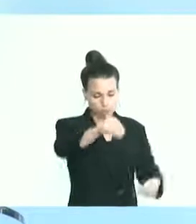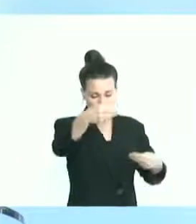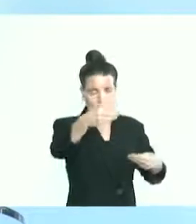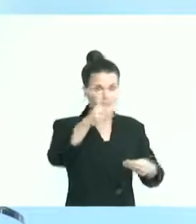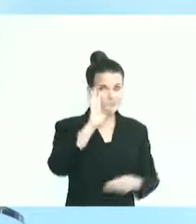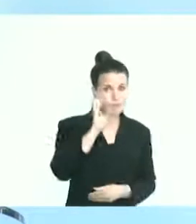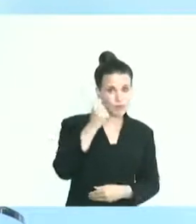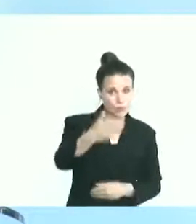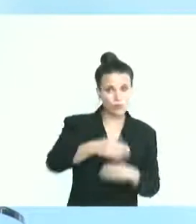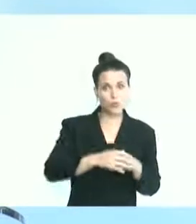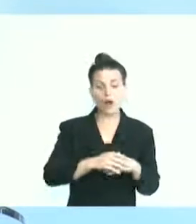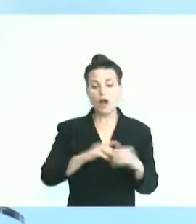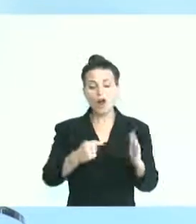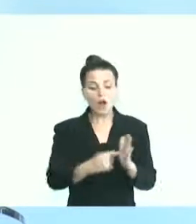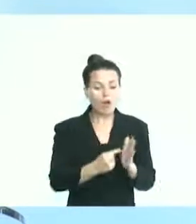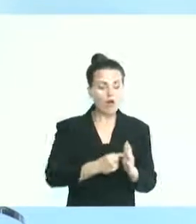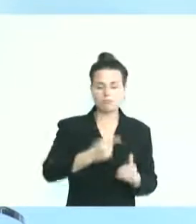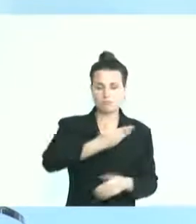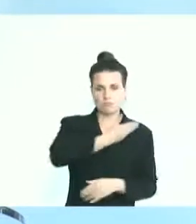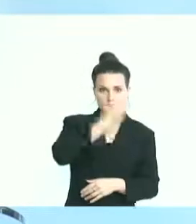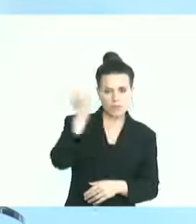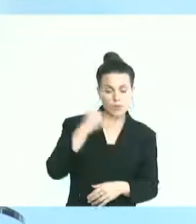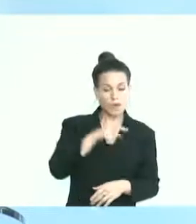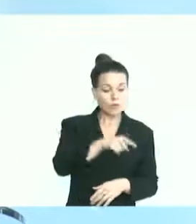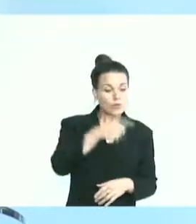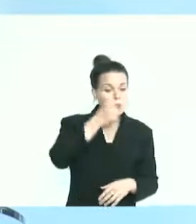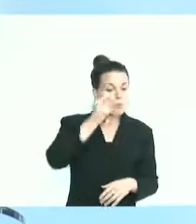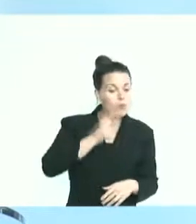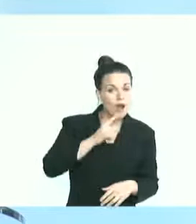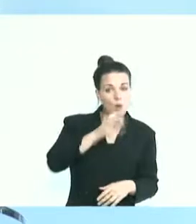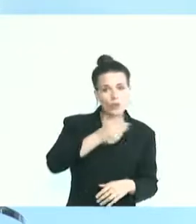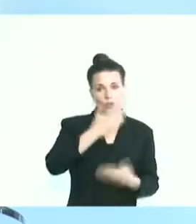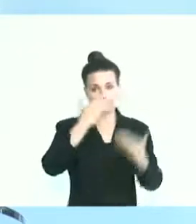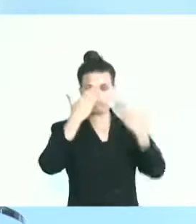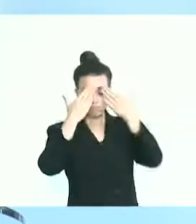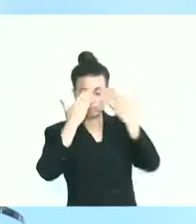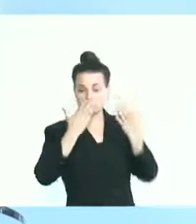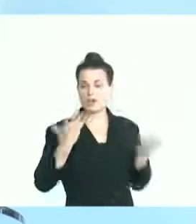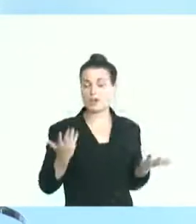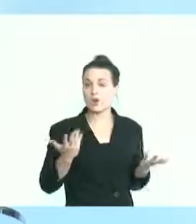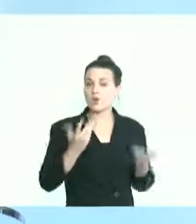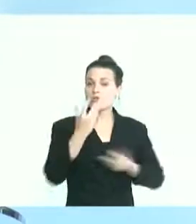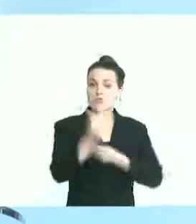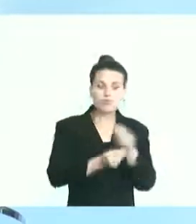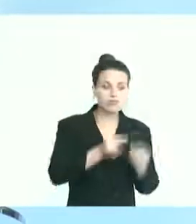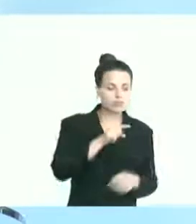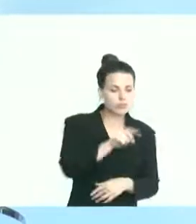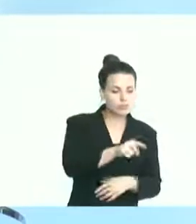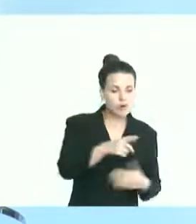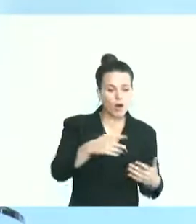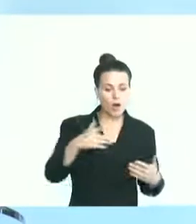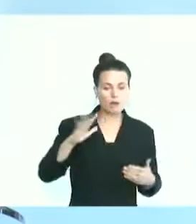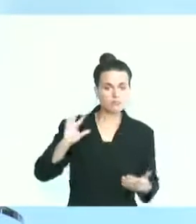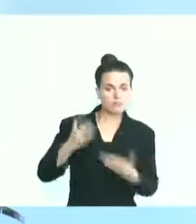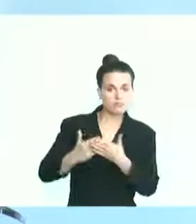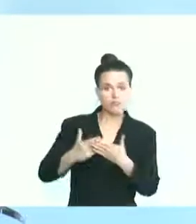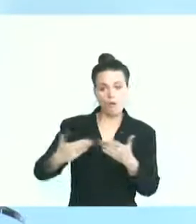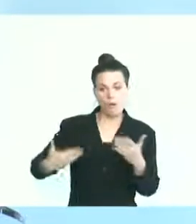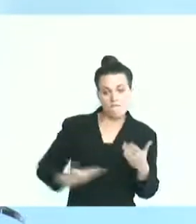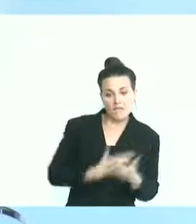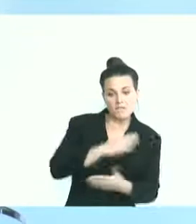vie dans lequel on le fait, on ne regarde pas si on est parent ou pas, on ne regarde pas est-ce qu'il y a eu des blessures, des fêlures, ou est-ce qu'au contraire on a